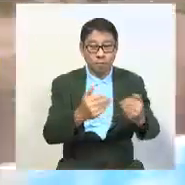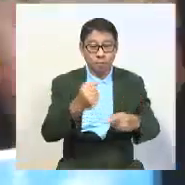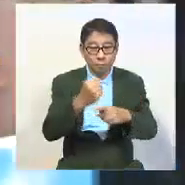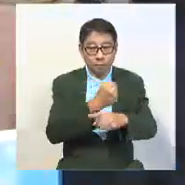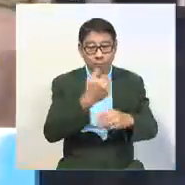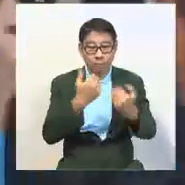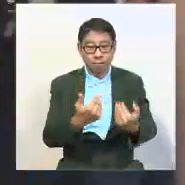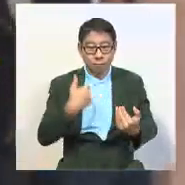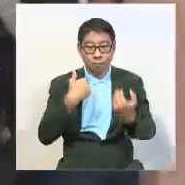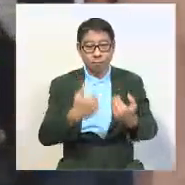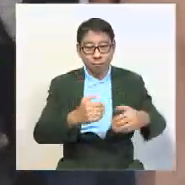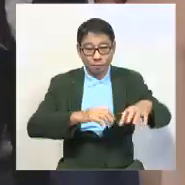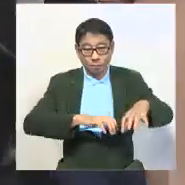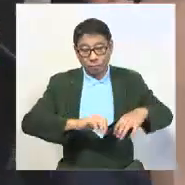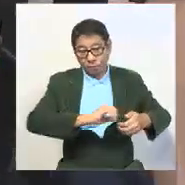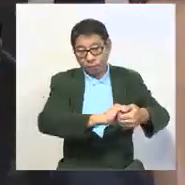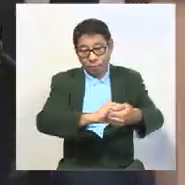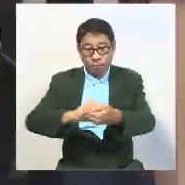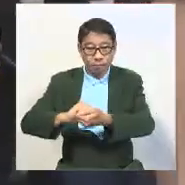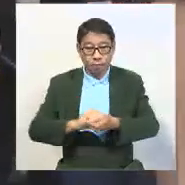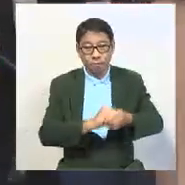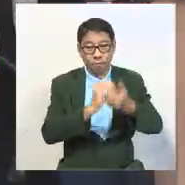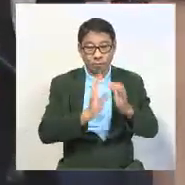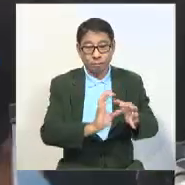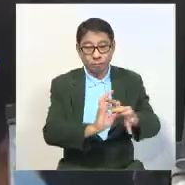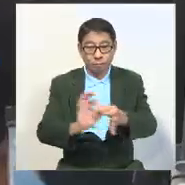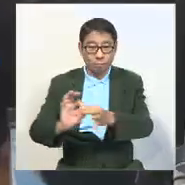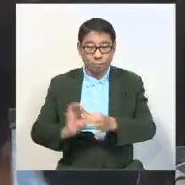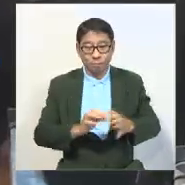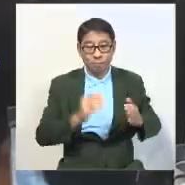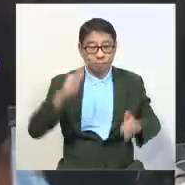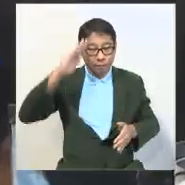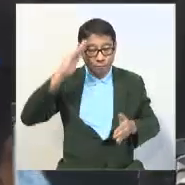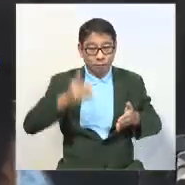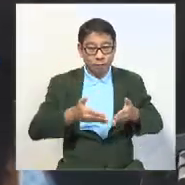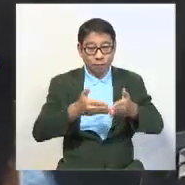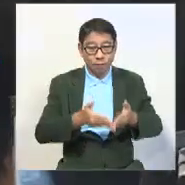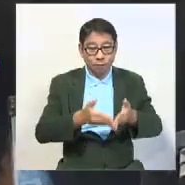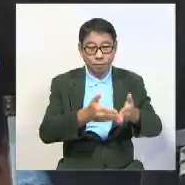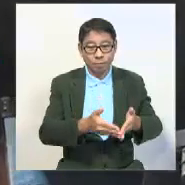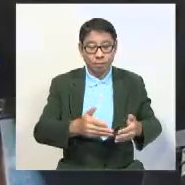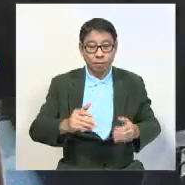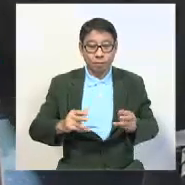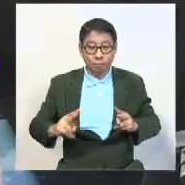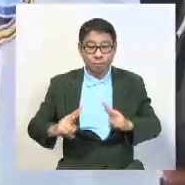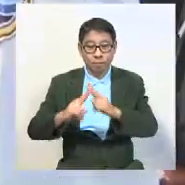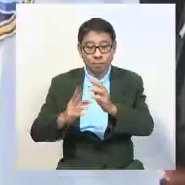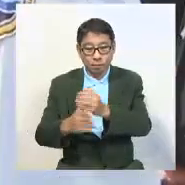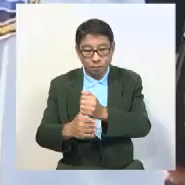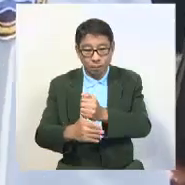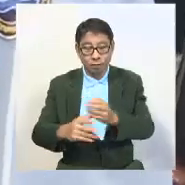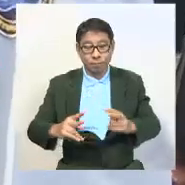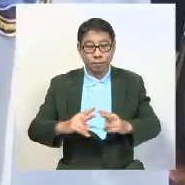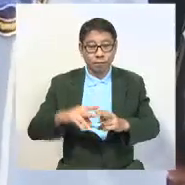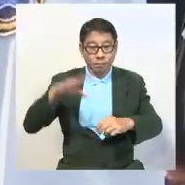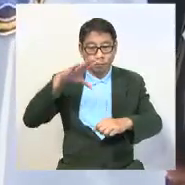การฝึกในครั้งนี้มีการบูรณาการร่วมกับหน่วยงานที่เกี่ยวข้องอาทิกองทัพเรือกรมเจ้าท่ากรมประมงกรมศุลก